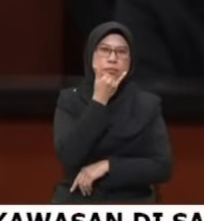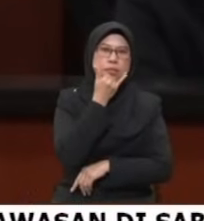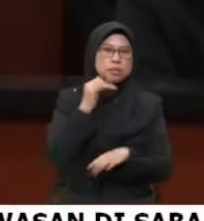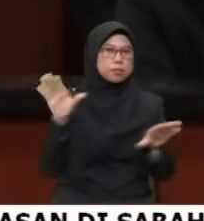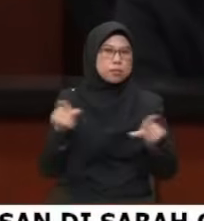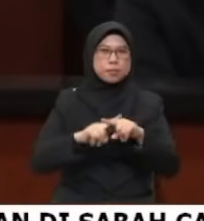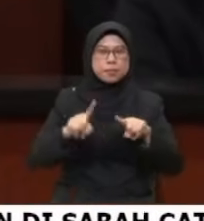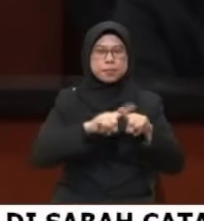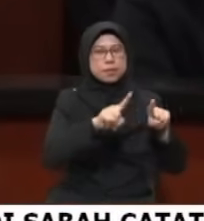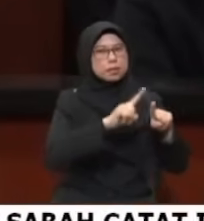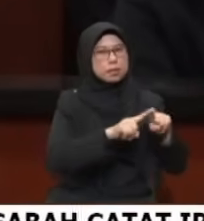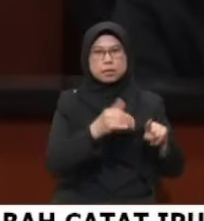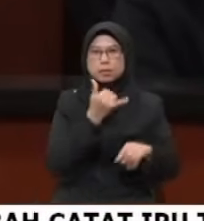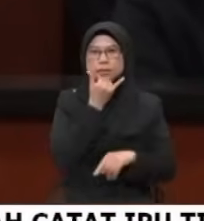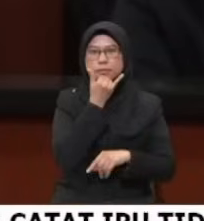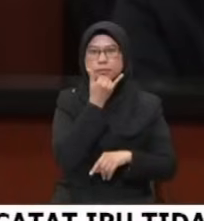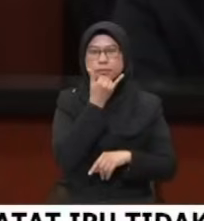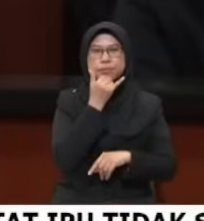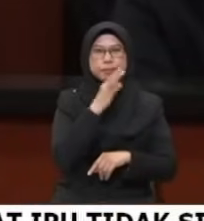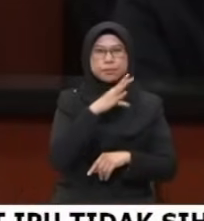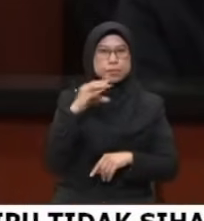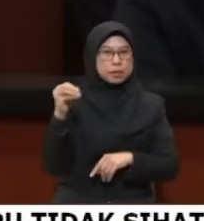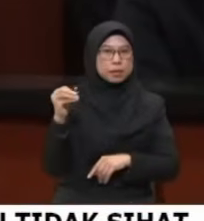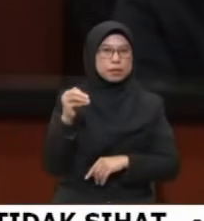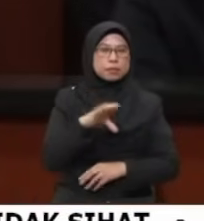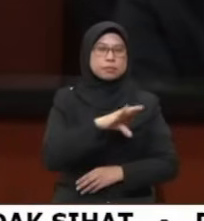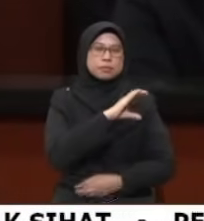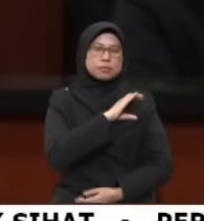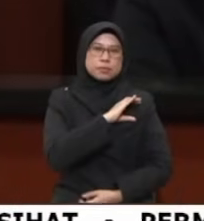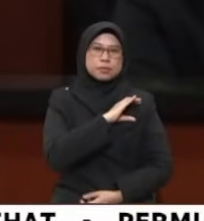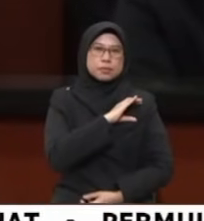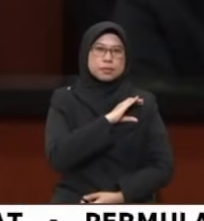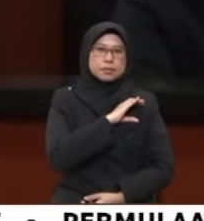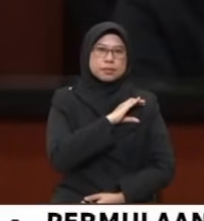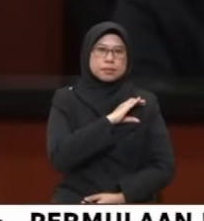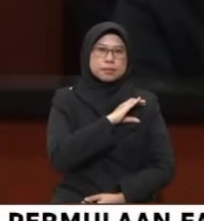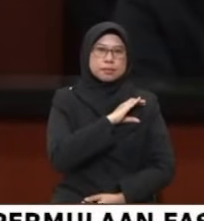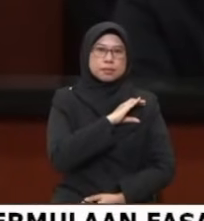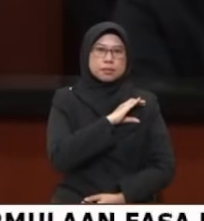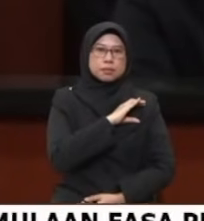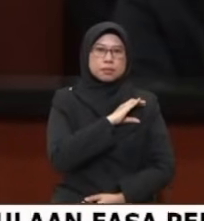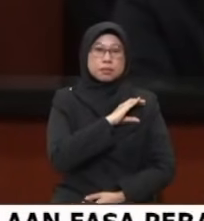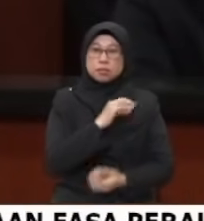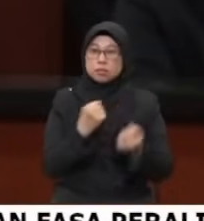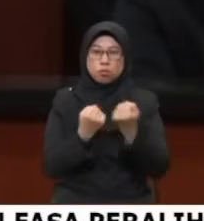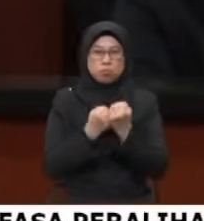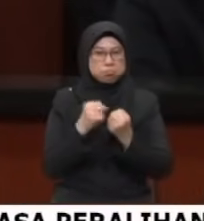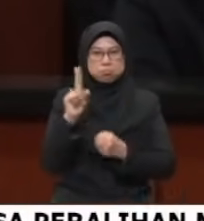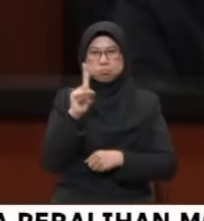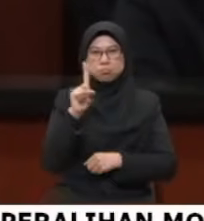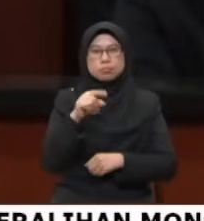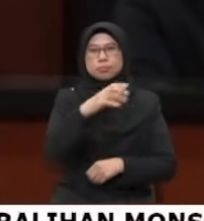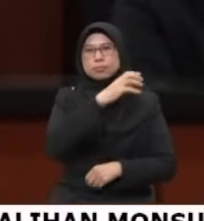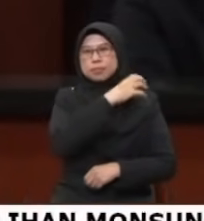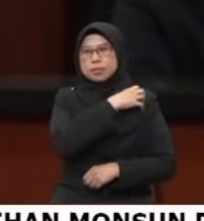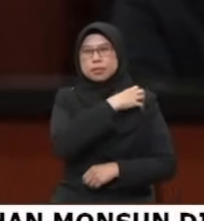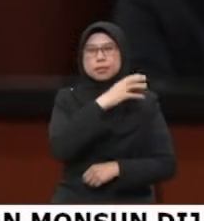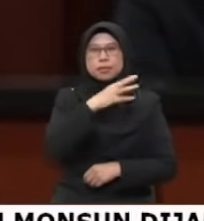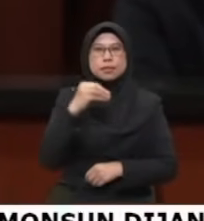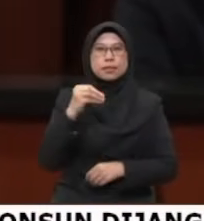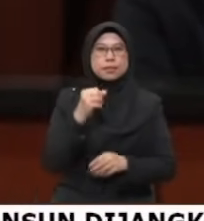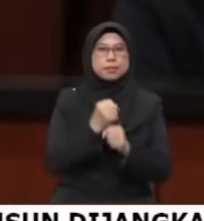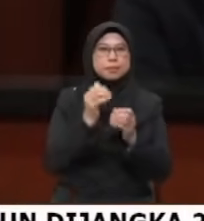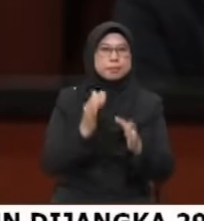pelbagai kesalahan dan pihak pdrm tidak berkompromi dengan mana-mana pegawai dan juga